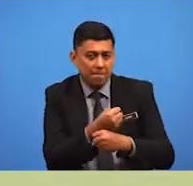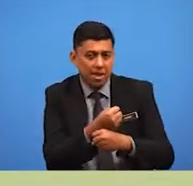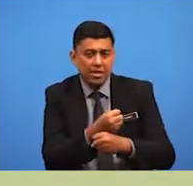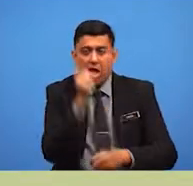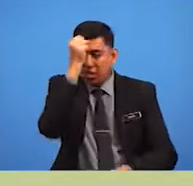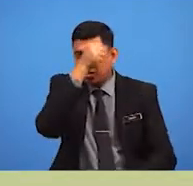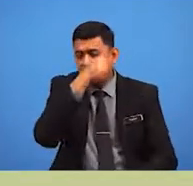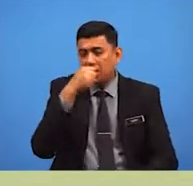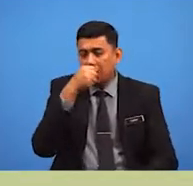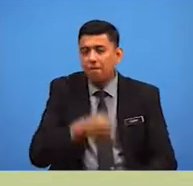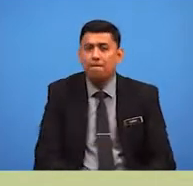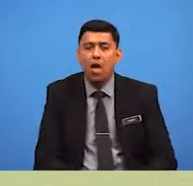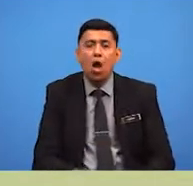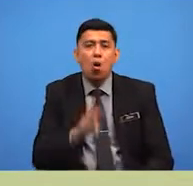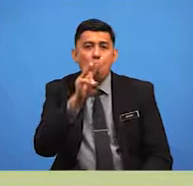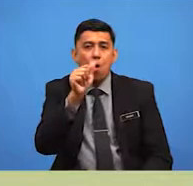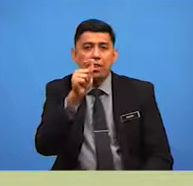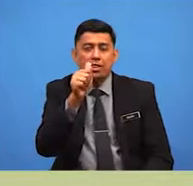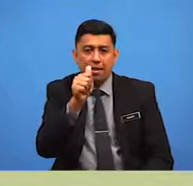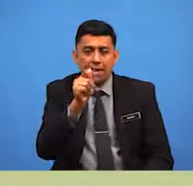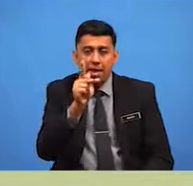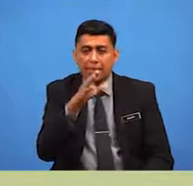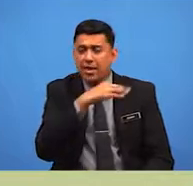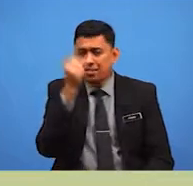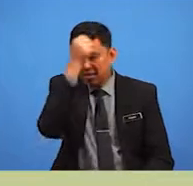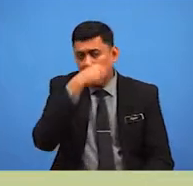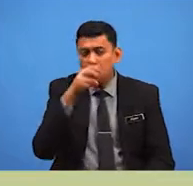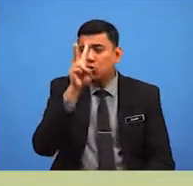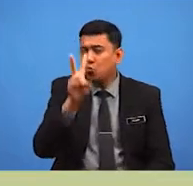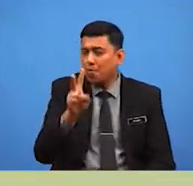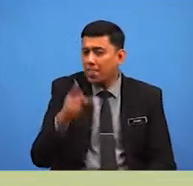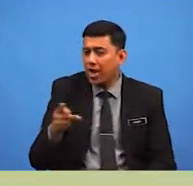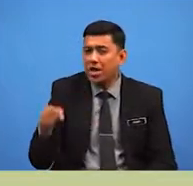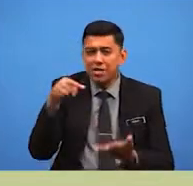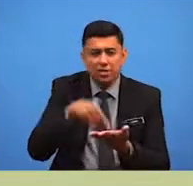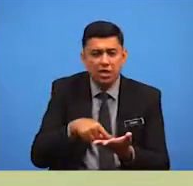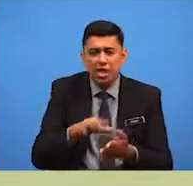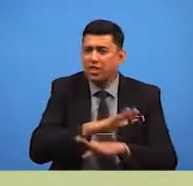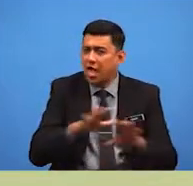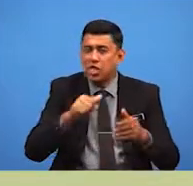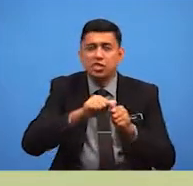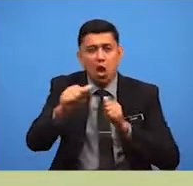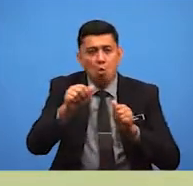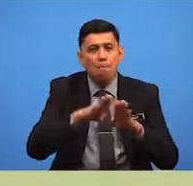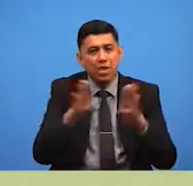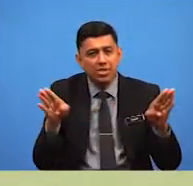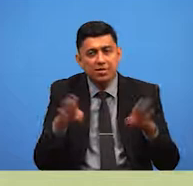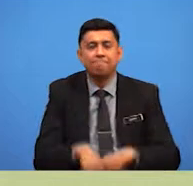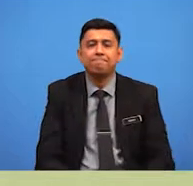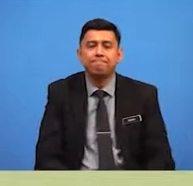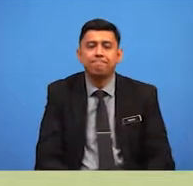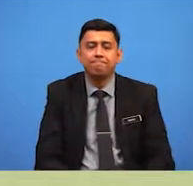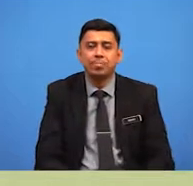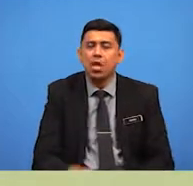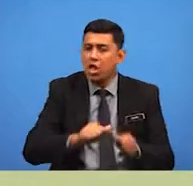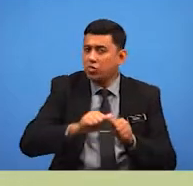sikap dan perwatakannya kerana dua aspek ini tidak jauh berbeza.